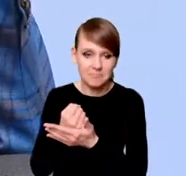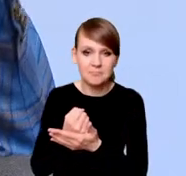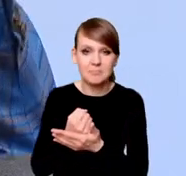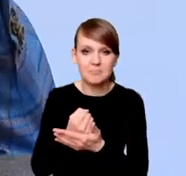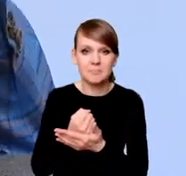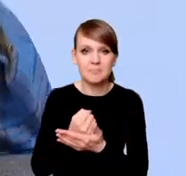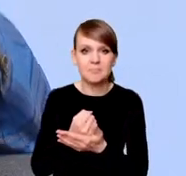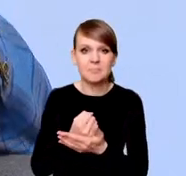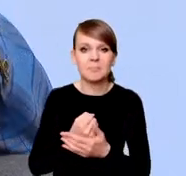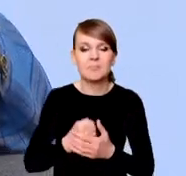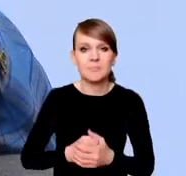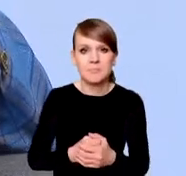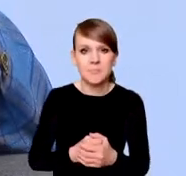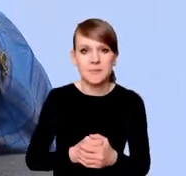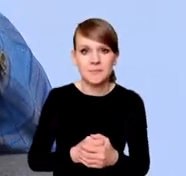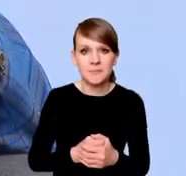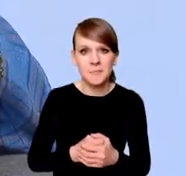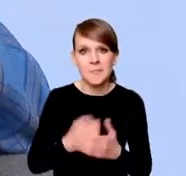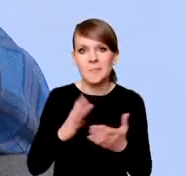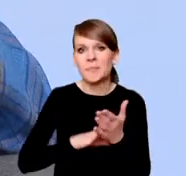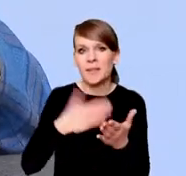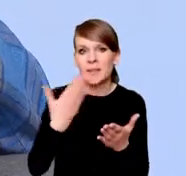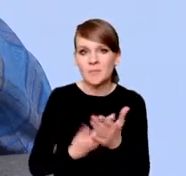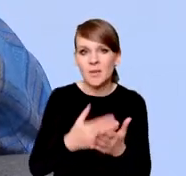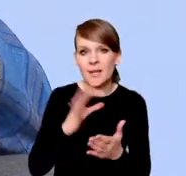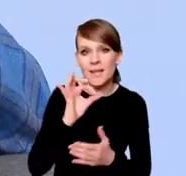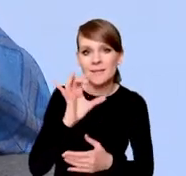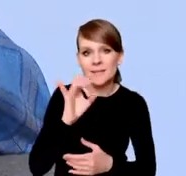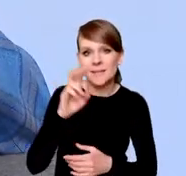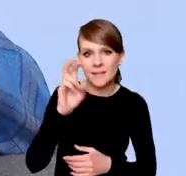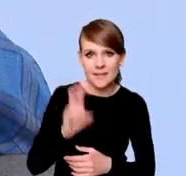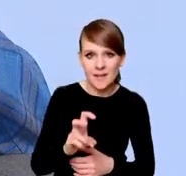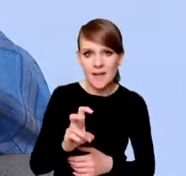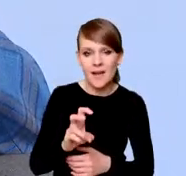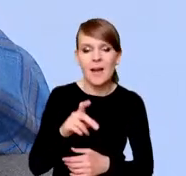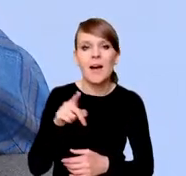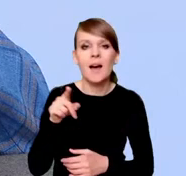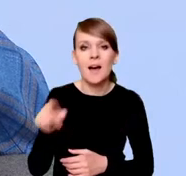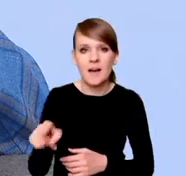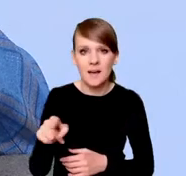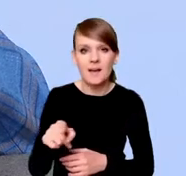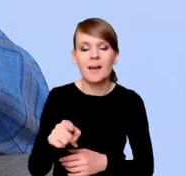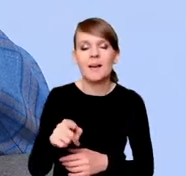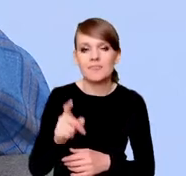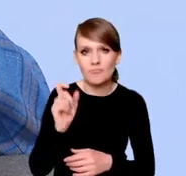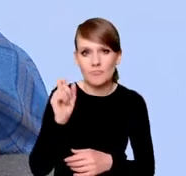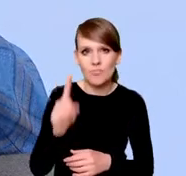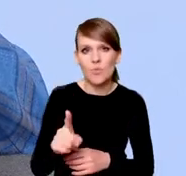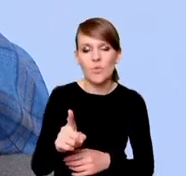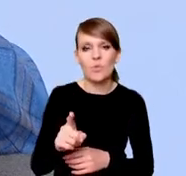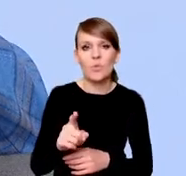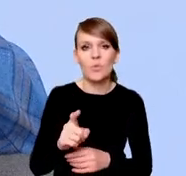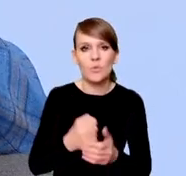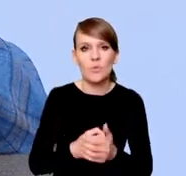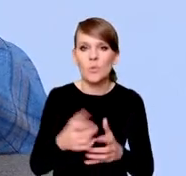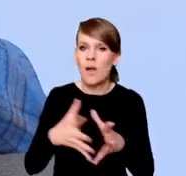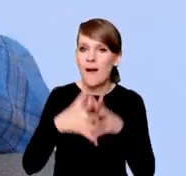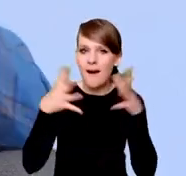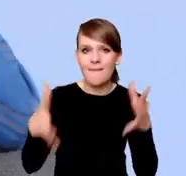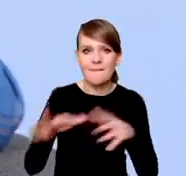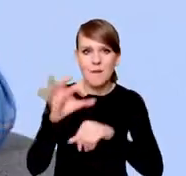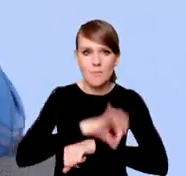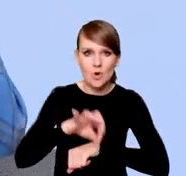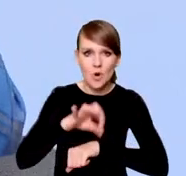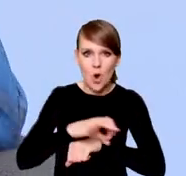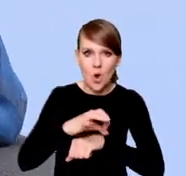finansowe. Na przykład na SGH jest realizowany bardzo duży taki projekt